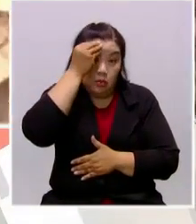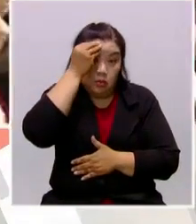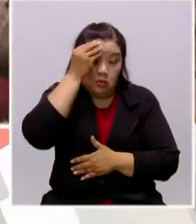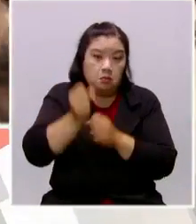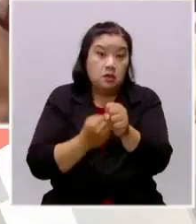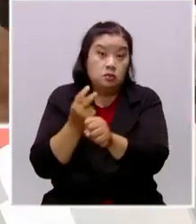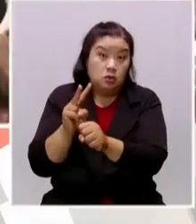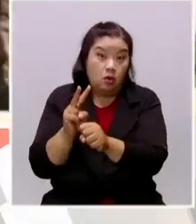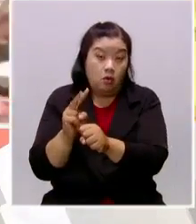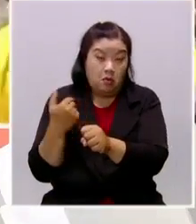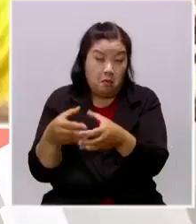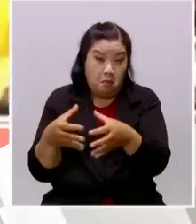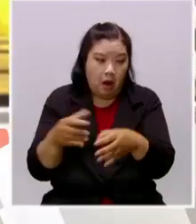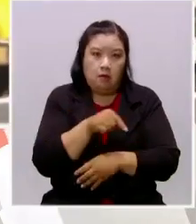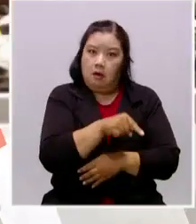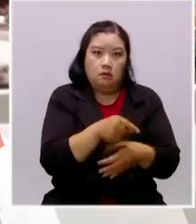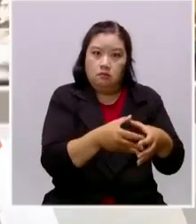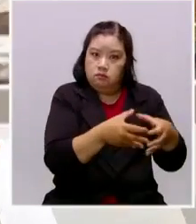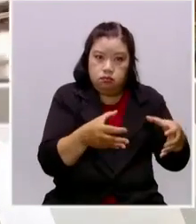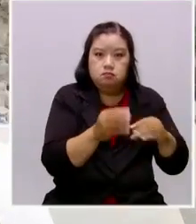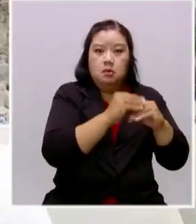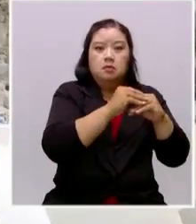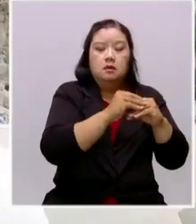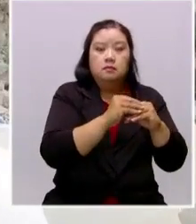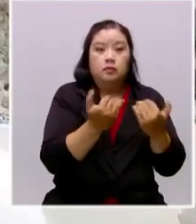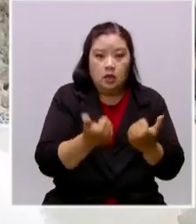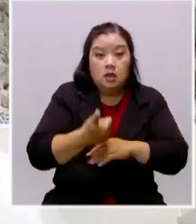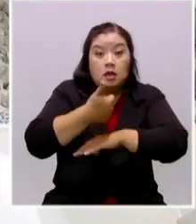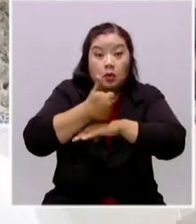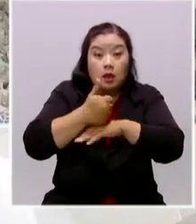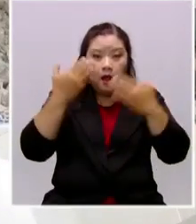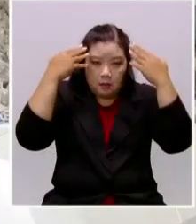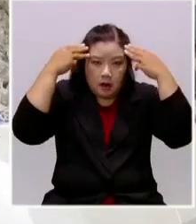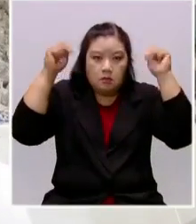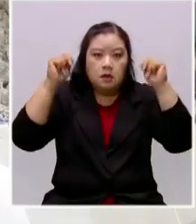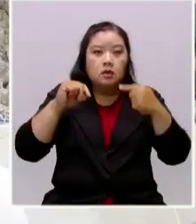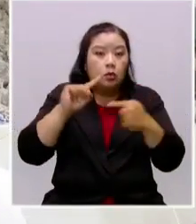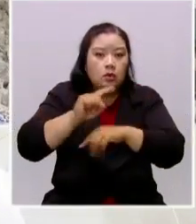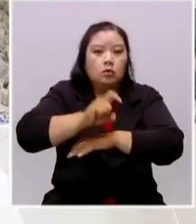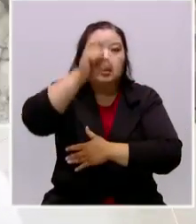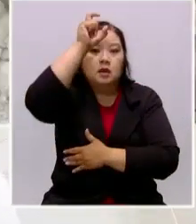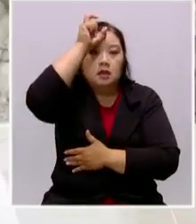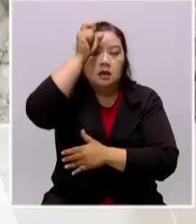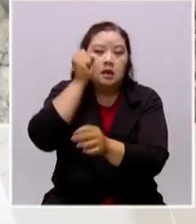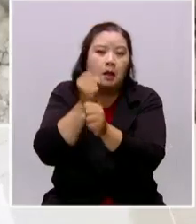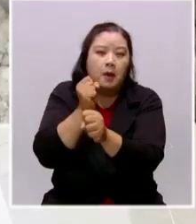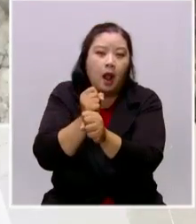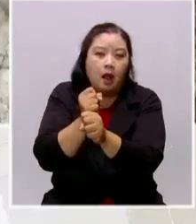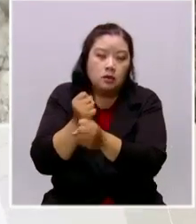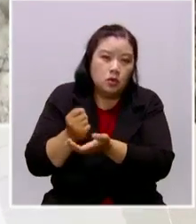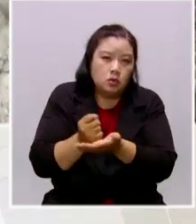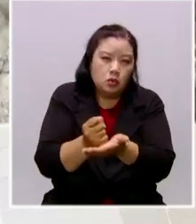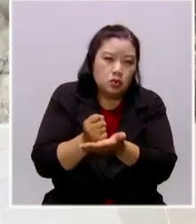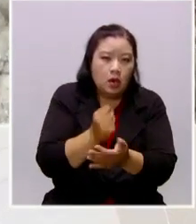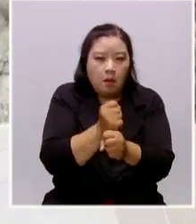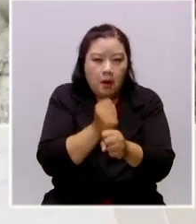12ปีที่แล้วค่ะขณะที่ประธานาธิบดีตุรกีออกมายอมรับนะคะว่าการทำงานการช่วยเหลือของจหน้าที่กู้ภัยนั้นยังเป็น